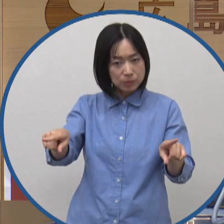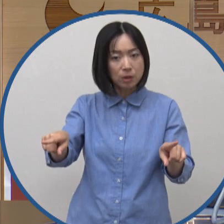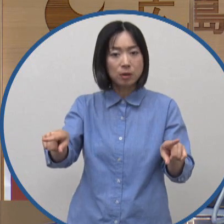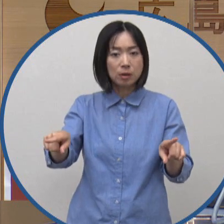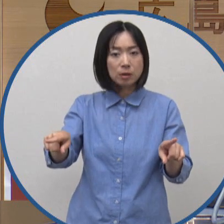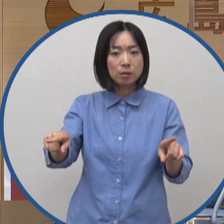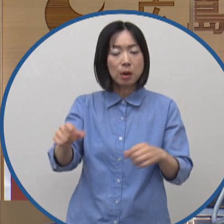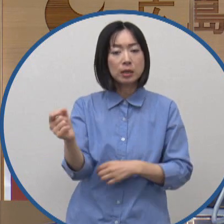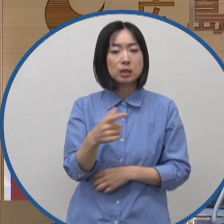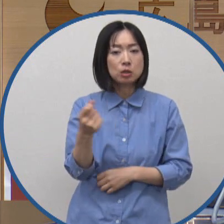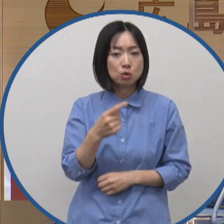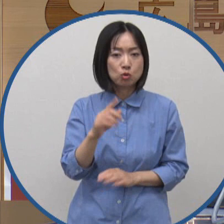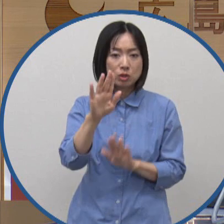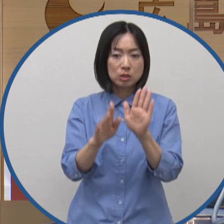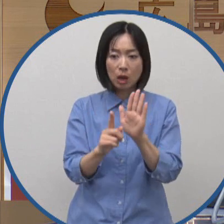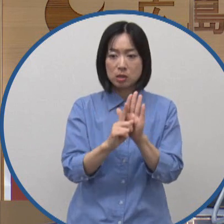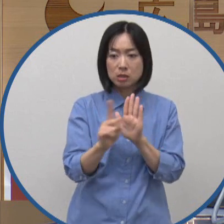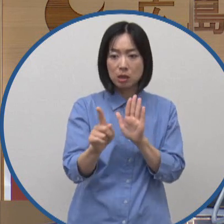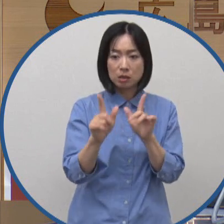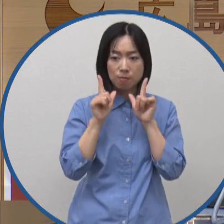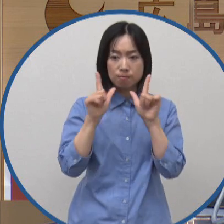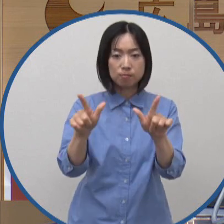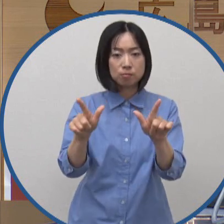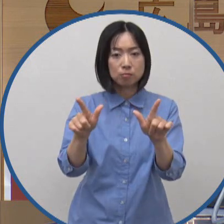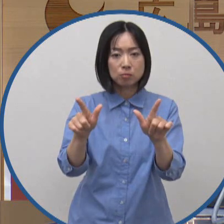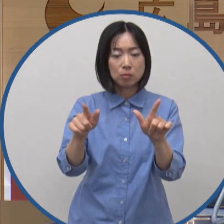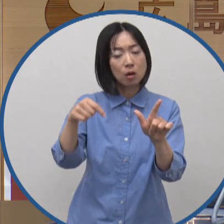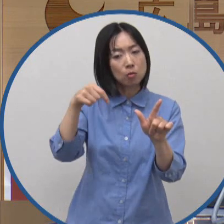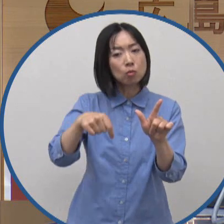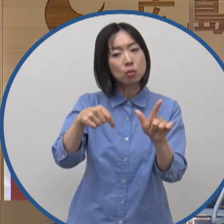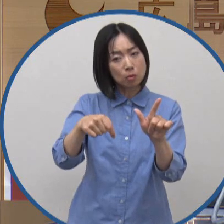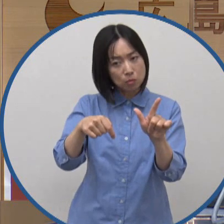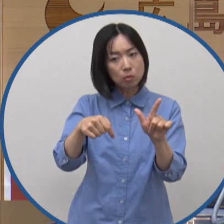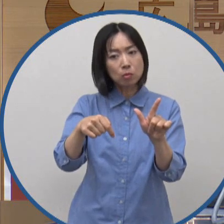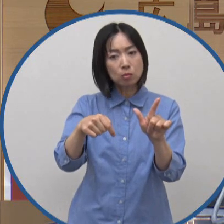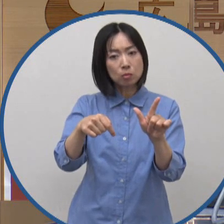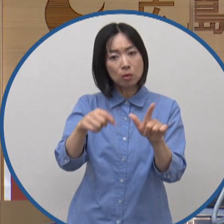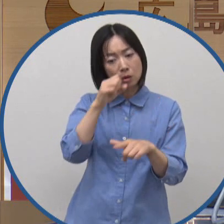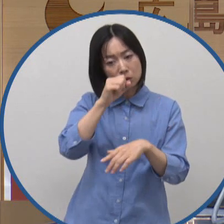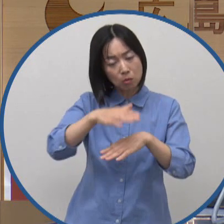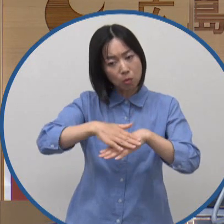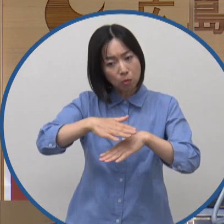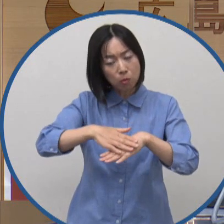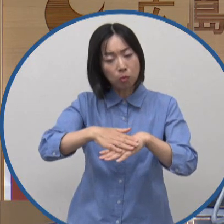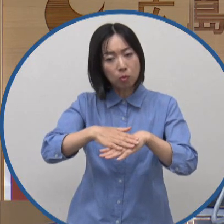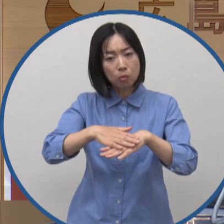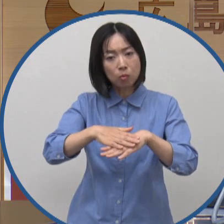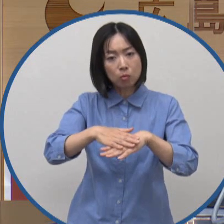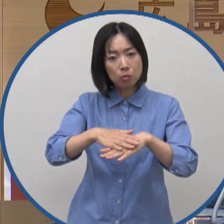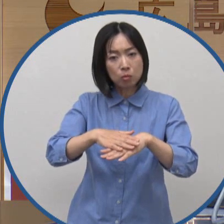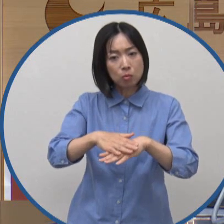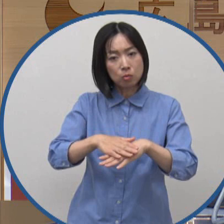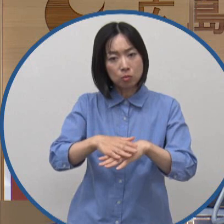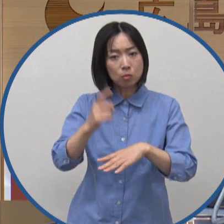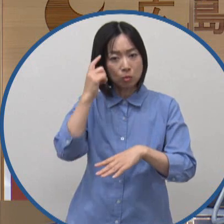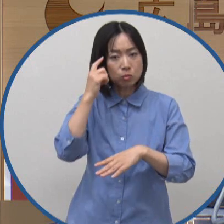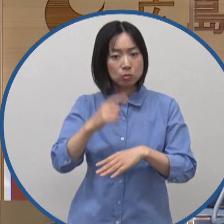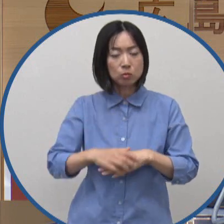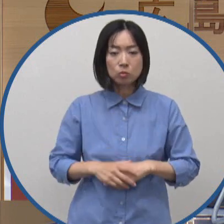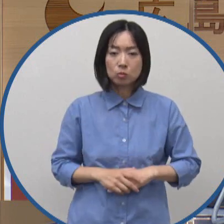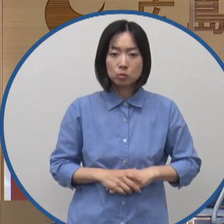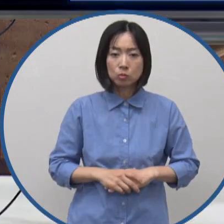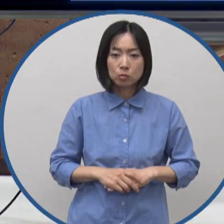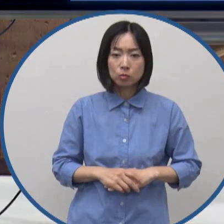を出していくということも十分な選択 ていうか十分あり得る選択だと思います。